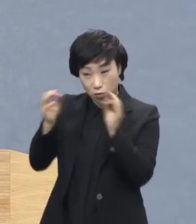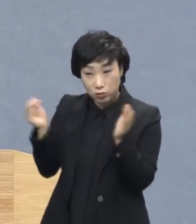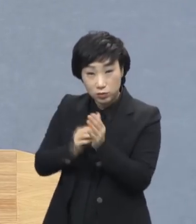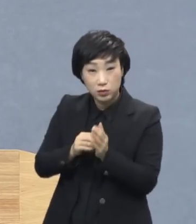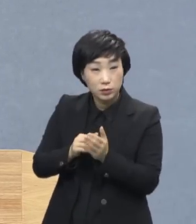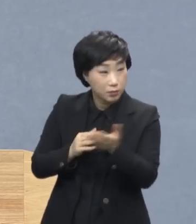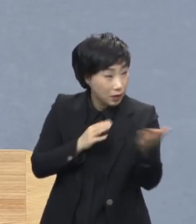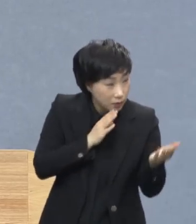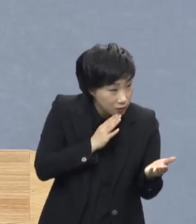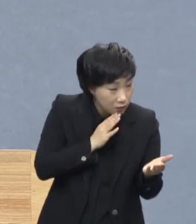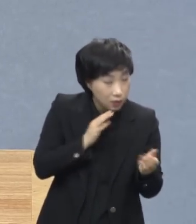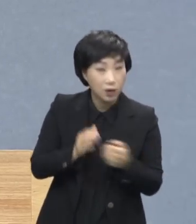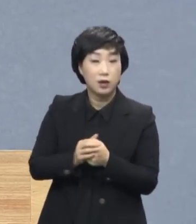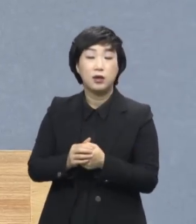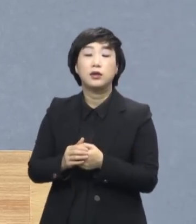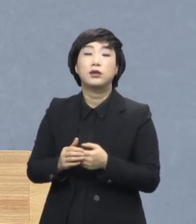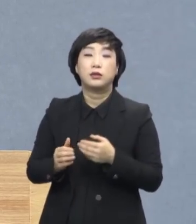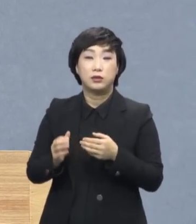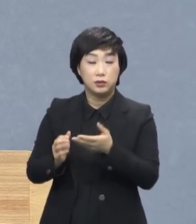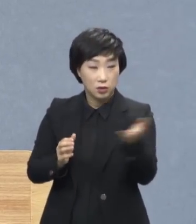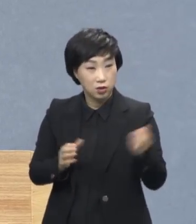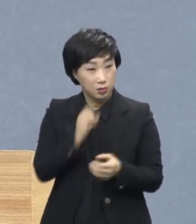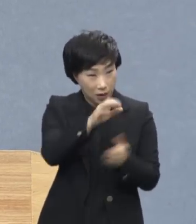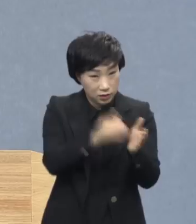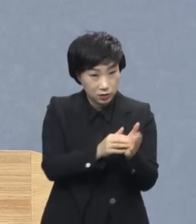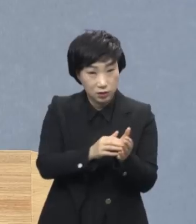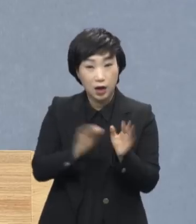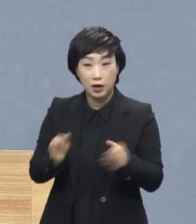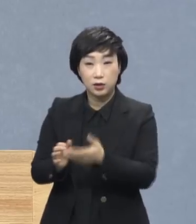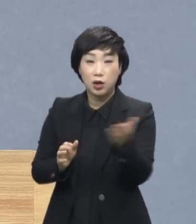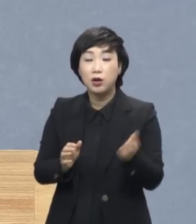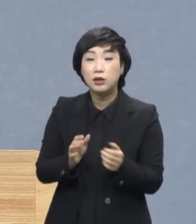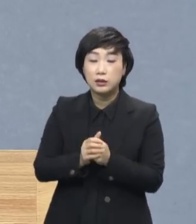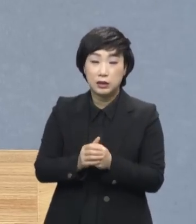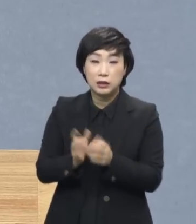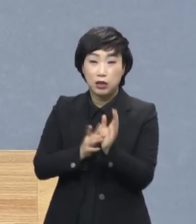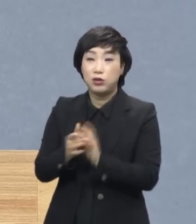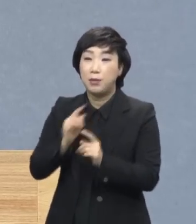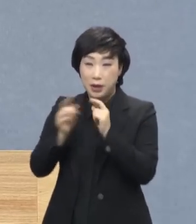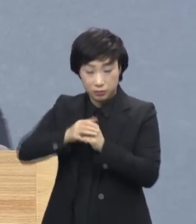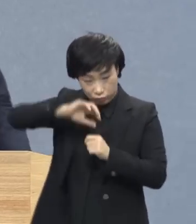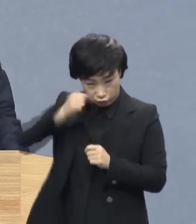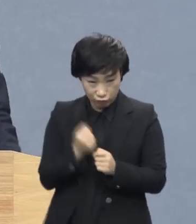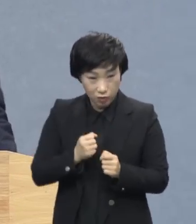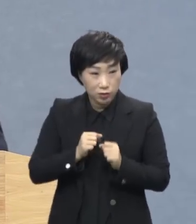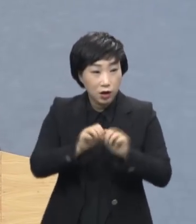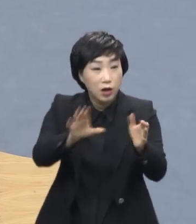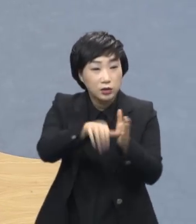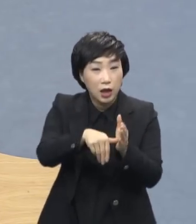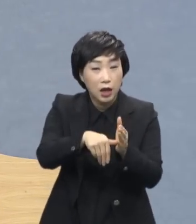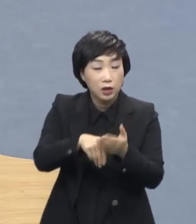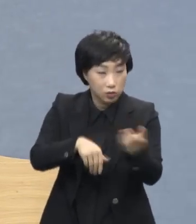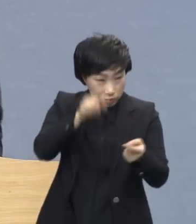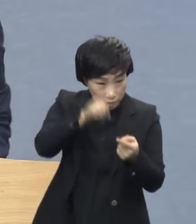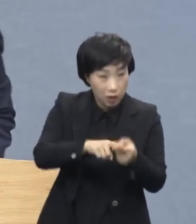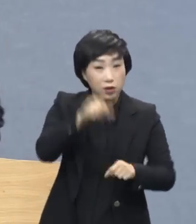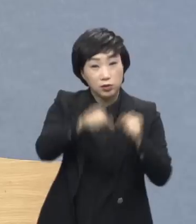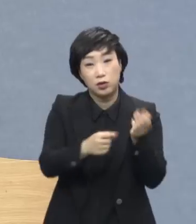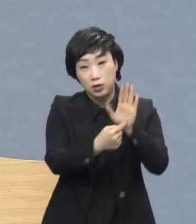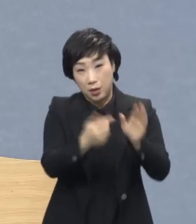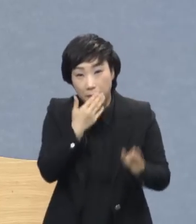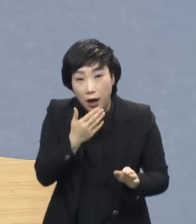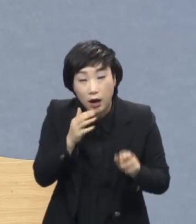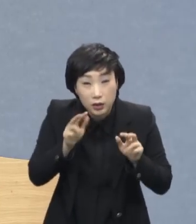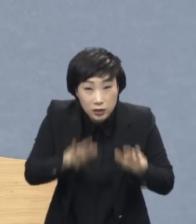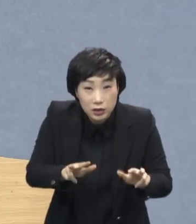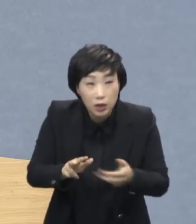내 말을 가지고 가서 할 때 그대로 된 거야. 너희 것으로 된 게 아니라 내 것으로 된 거야. 이제 너희